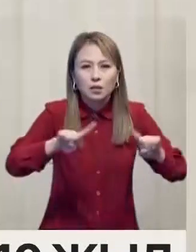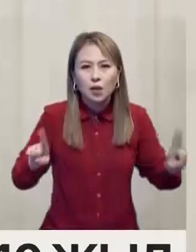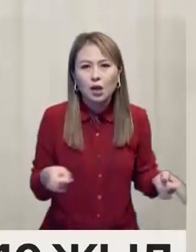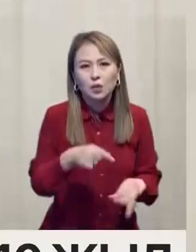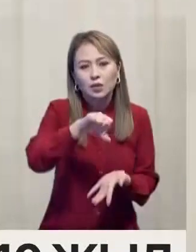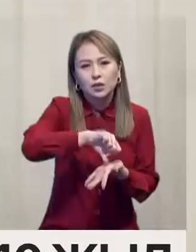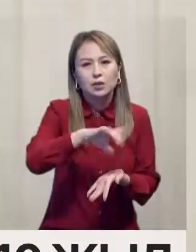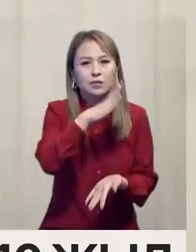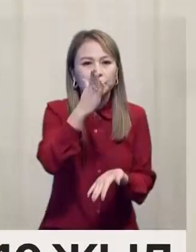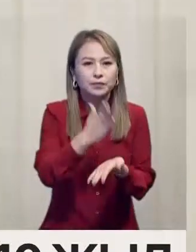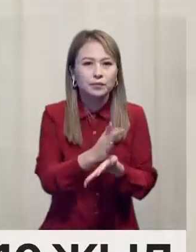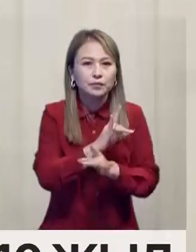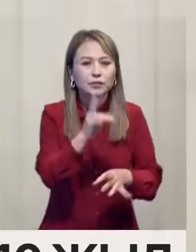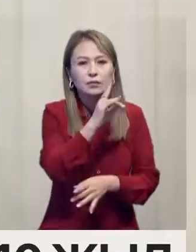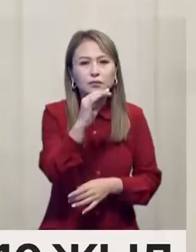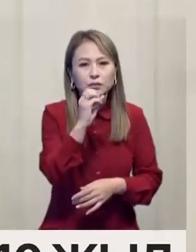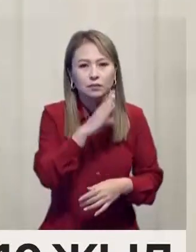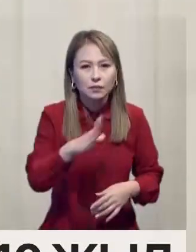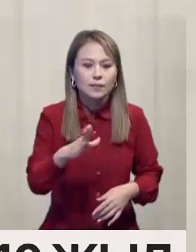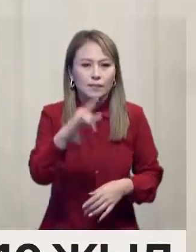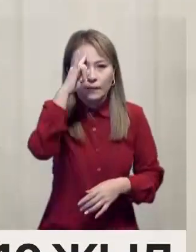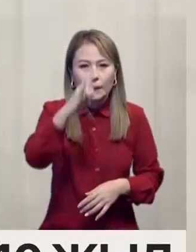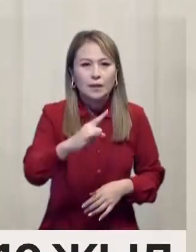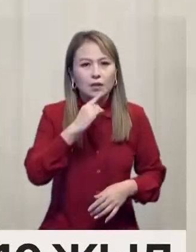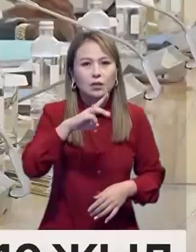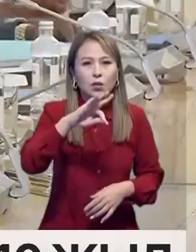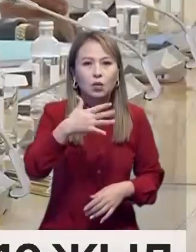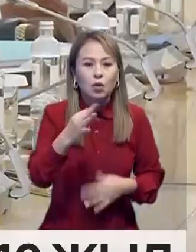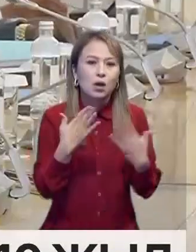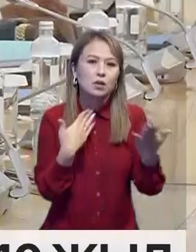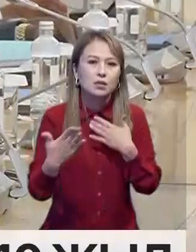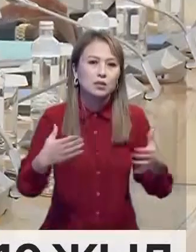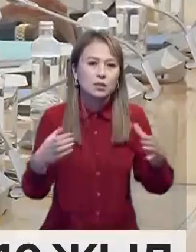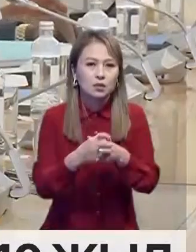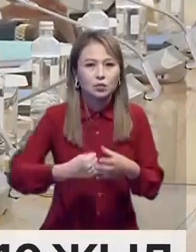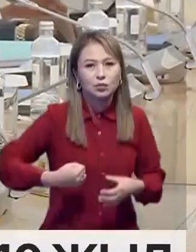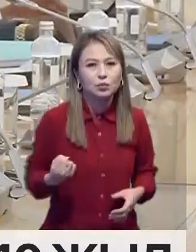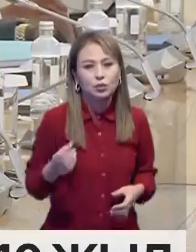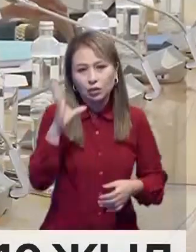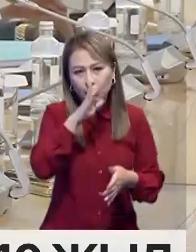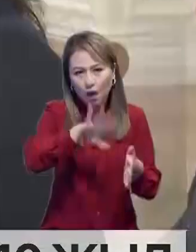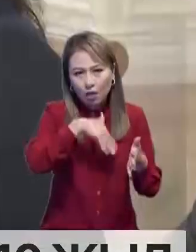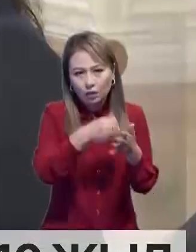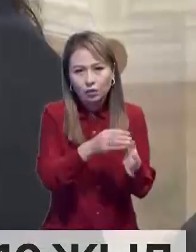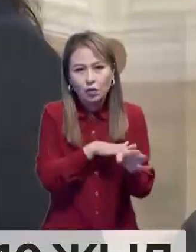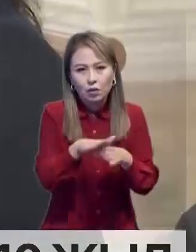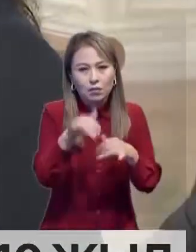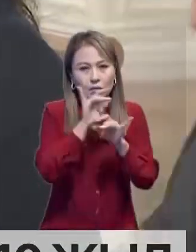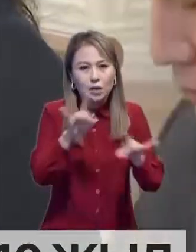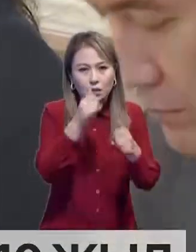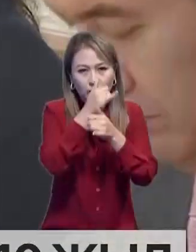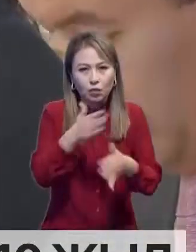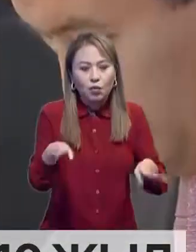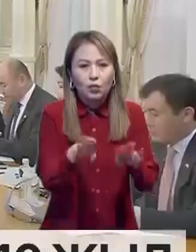сауда-саттықтың алдағы даму әлеуетіне де тоқталды. Қасым Жомарт Тоқаевтың пікірінше, Қазақстан мен Тог арасындағы серіктестіктің мүмкіндіктері әлі